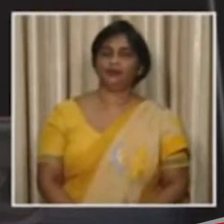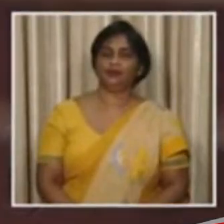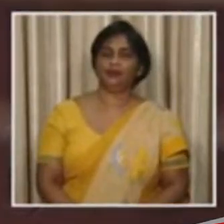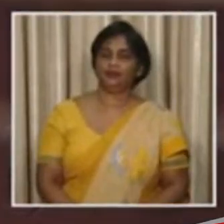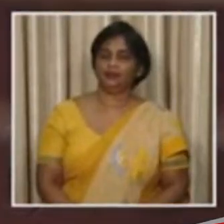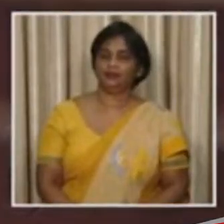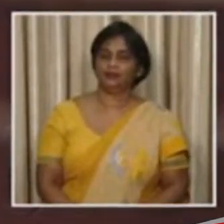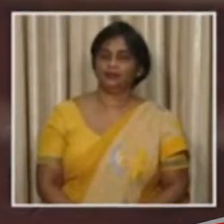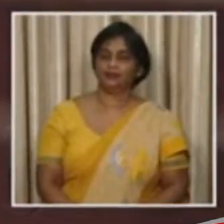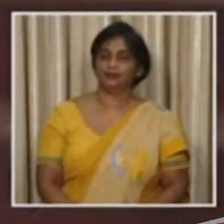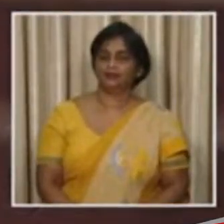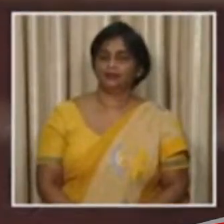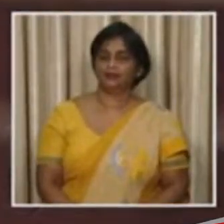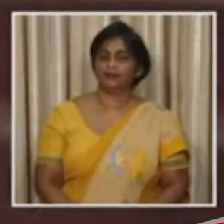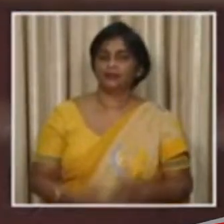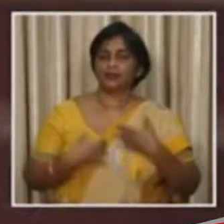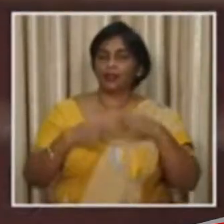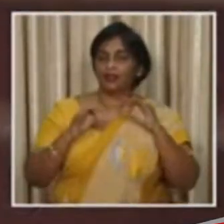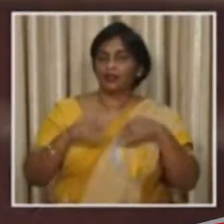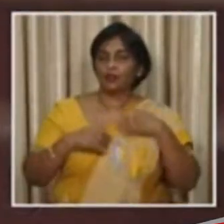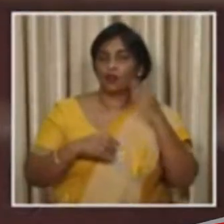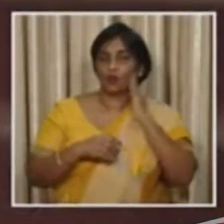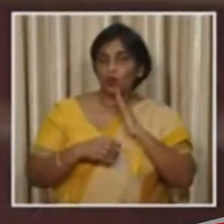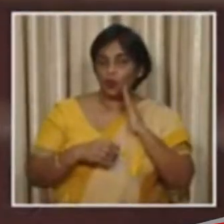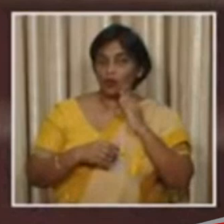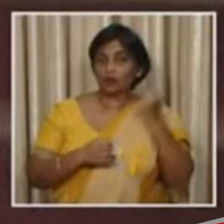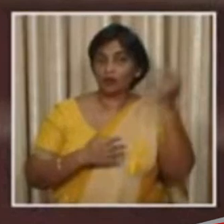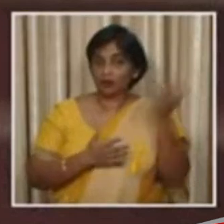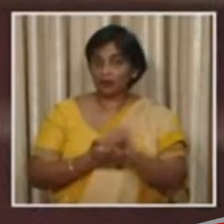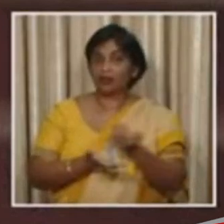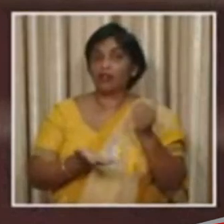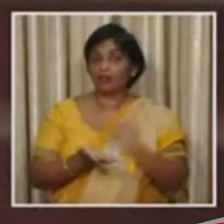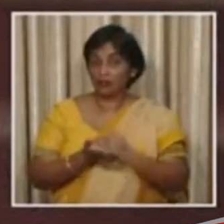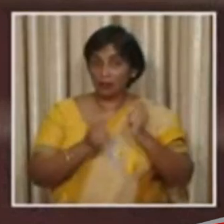කිව්වේ. ඔව්. එතනදී බේරුණේ ඇවිල්ලා සුද්දෙක්ගෙන් අය කරන තවත්